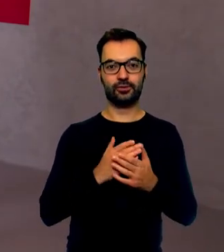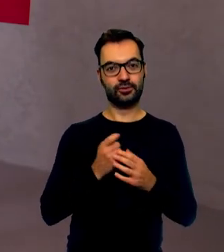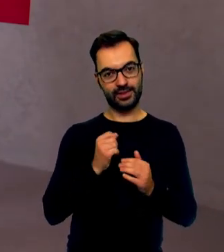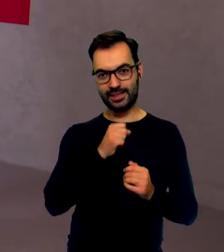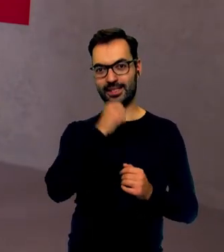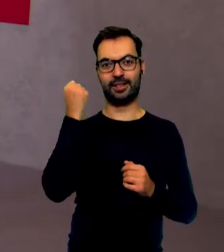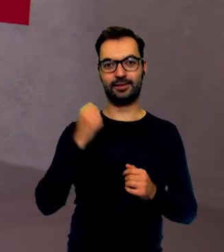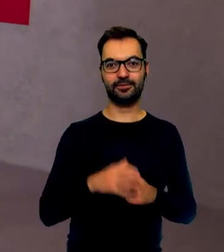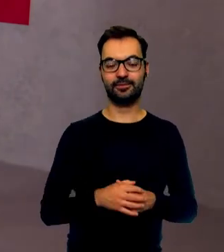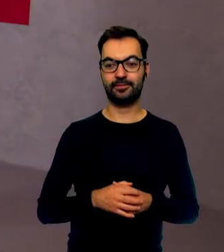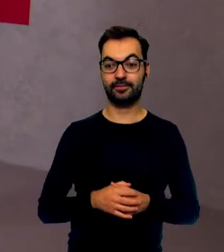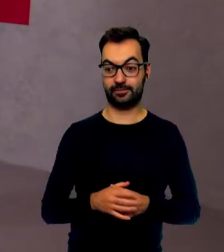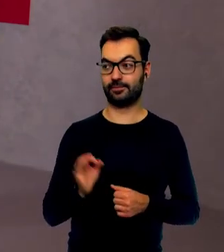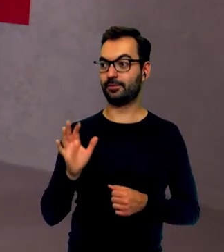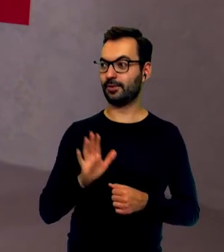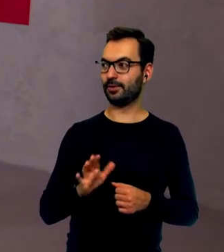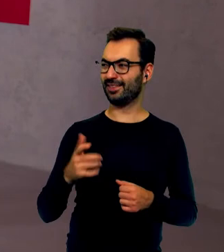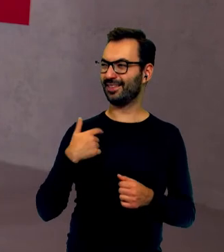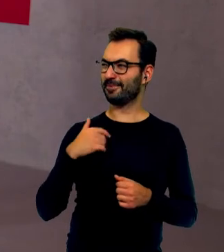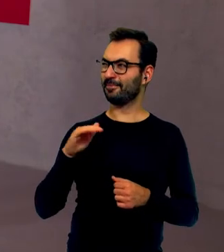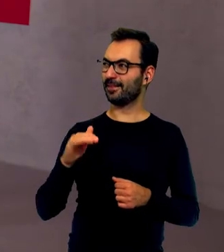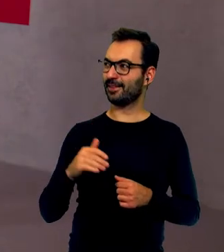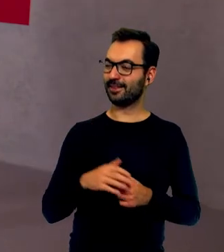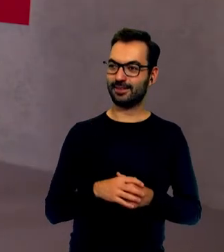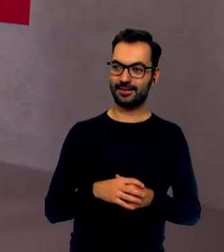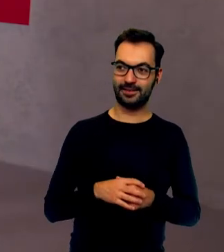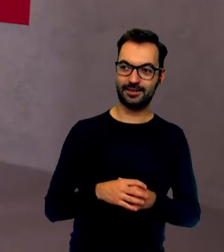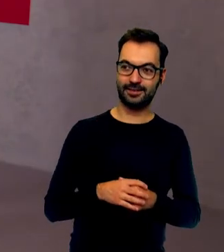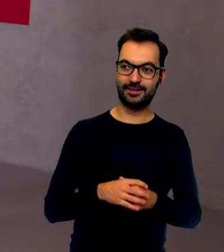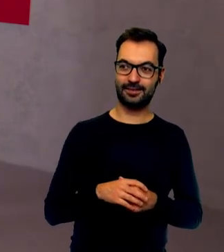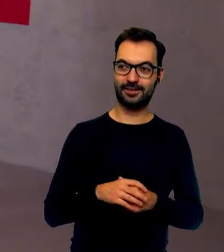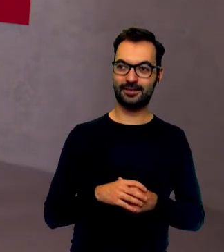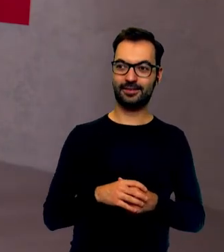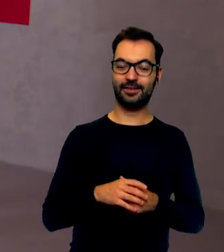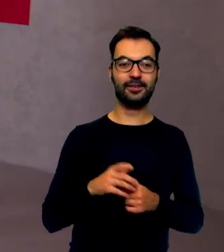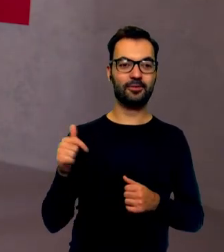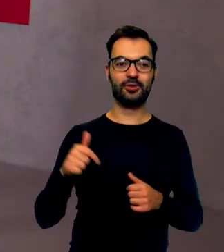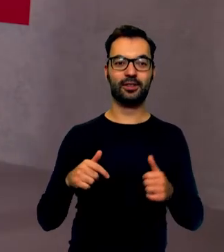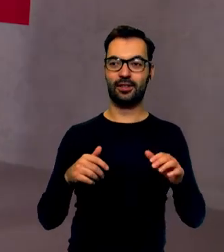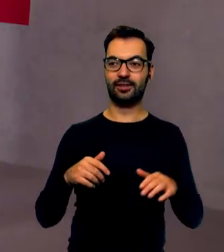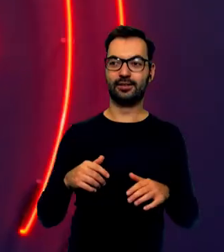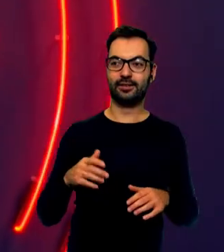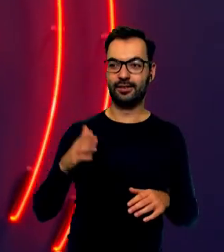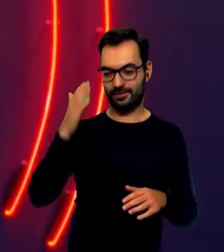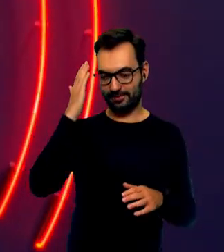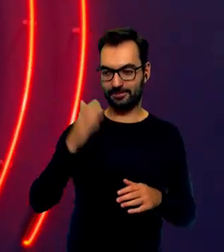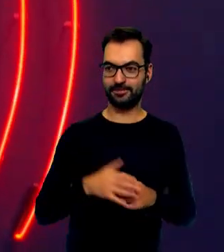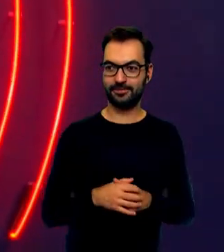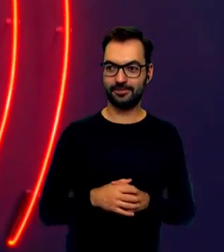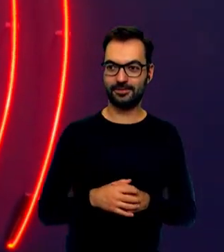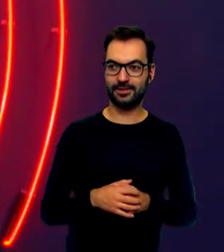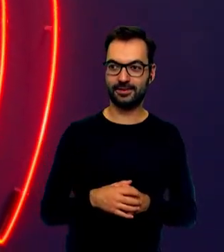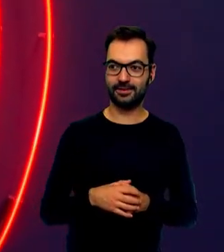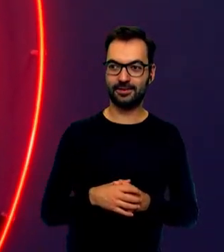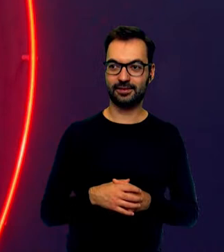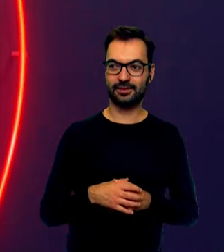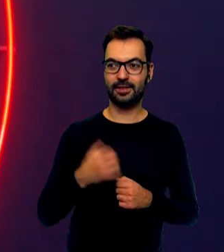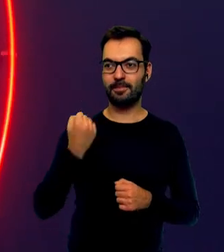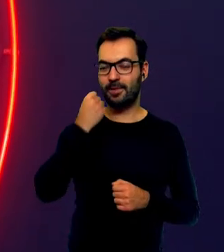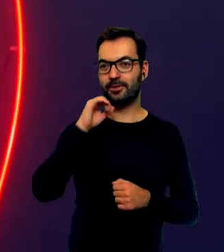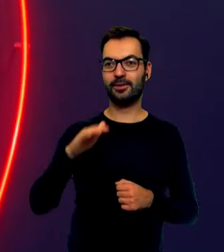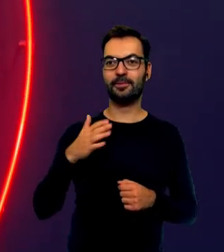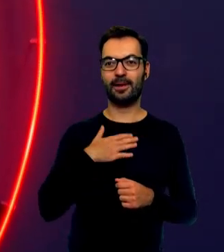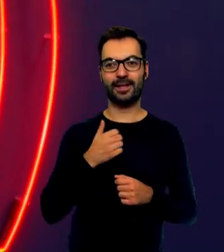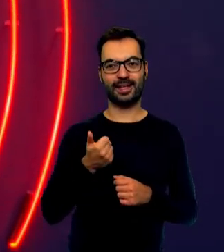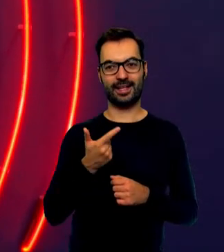jednak trochę starszy. Boże, kim ja chciałem być, jak. Czekaj. Musisz nacisnąć, jeżeli już wiesz. Kim ja chciałem być, jak byłem bardzo